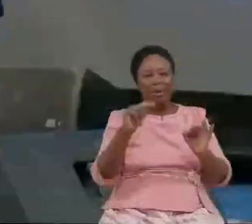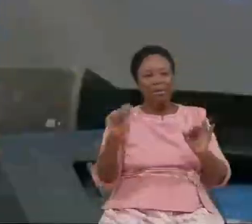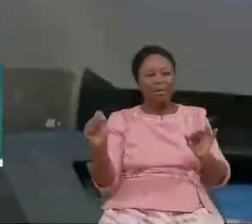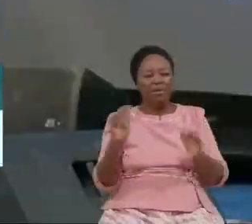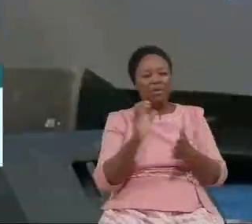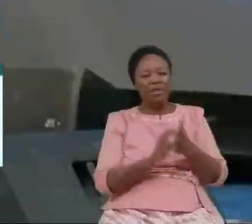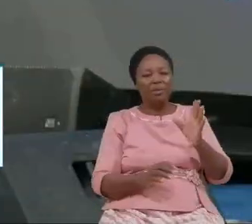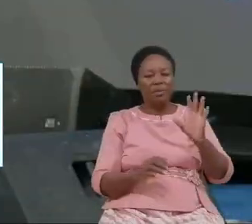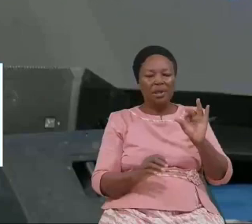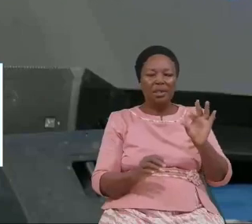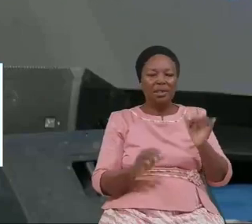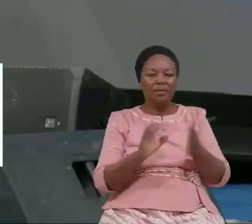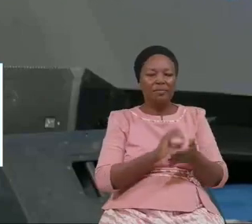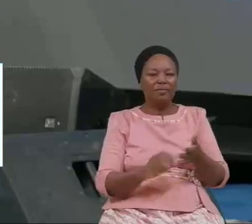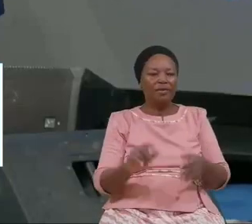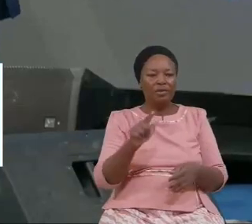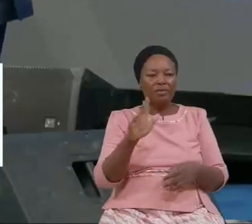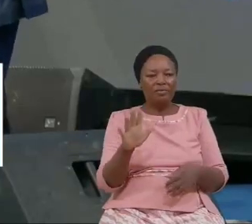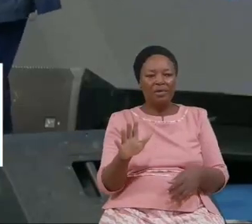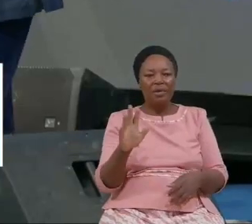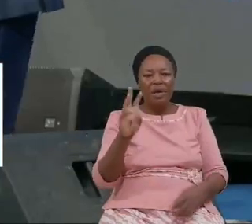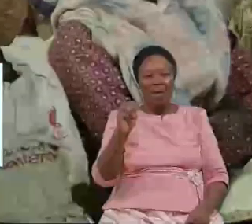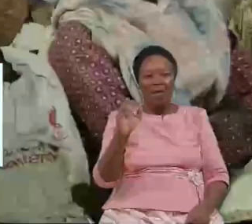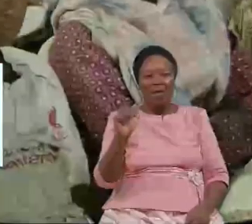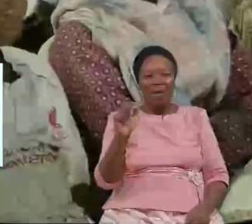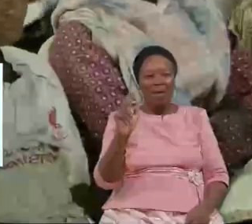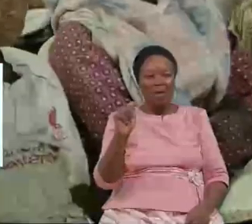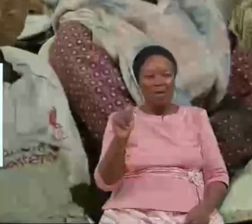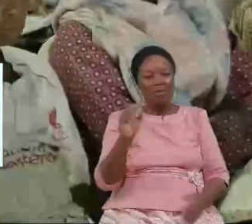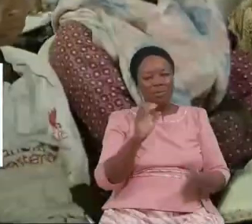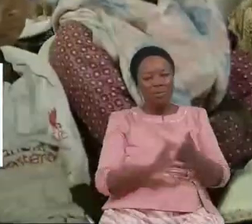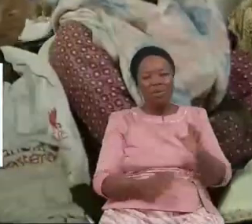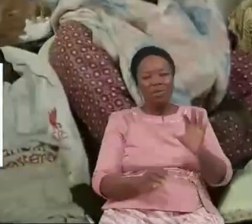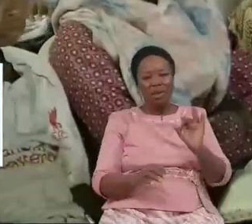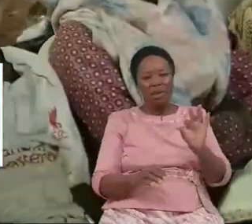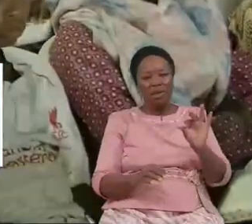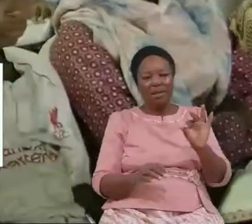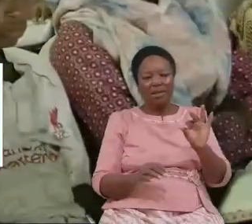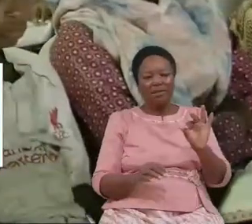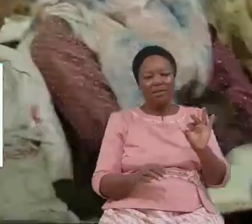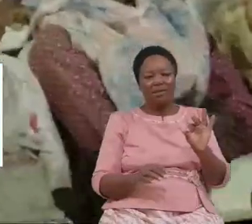verset 25 matchs 19